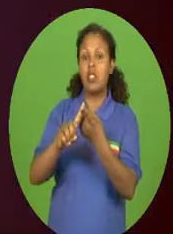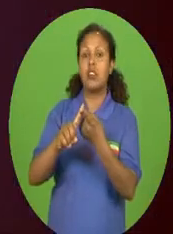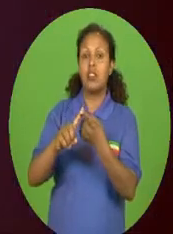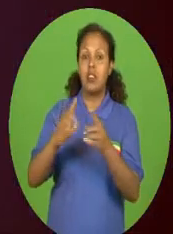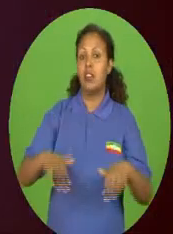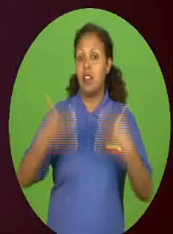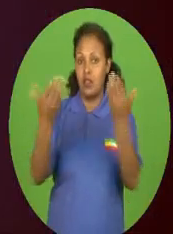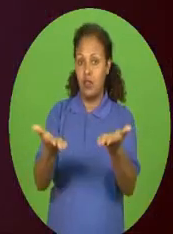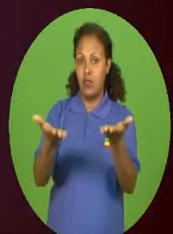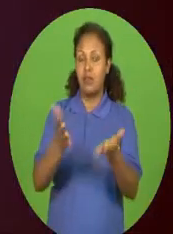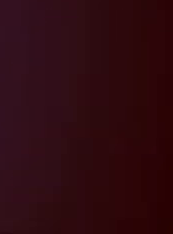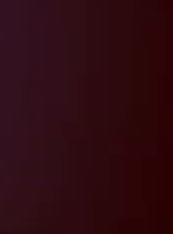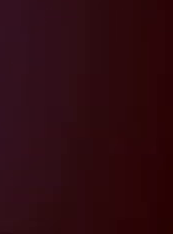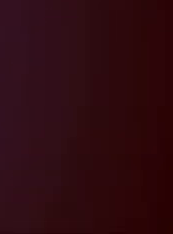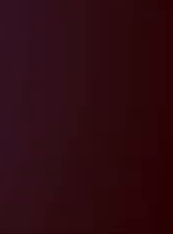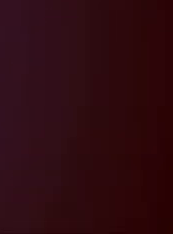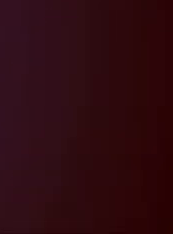አላማዎች በጥሞና ተከታተሉ።